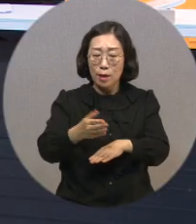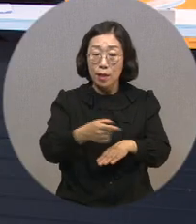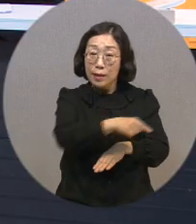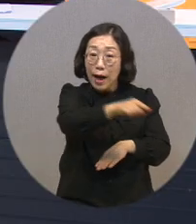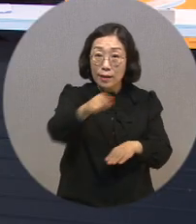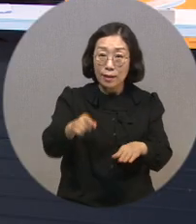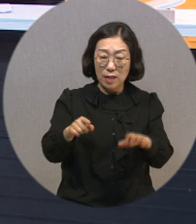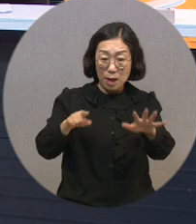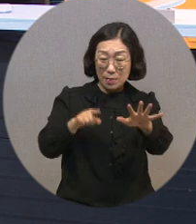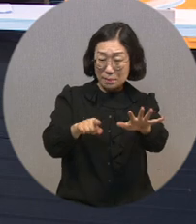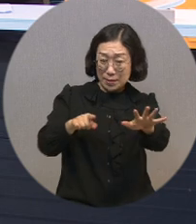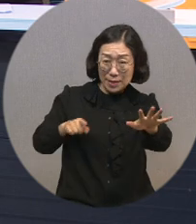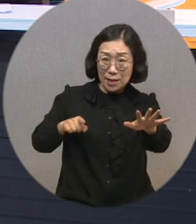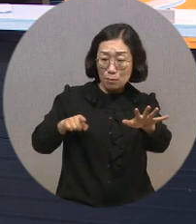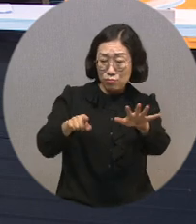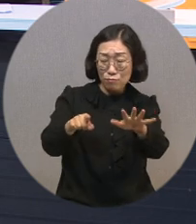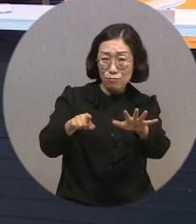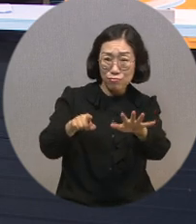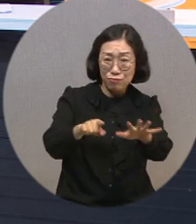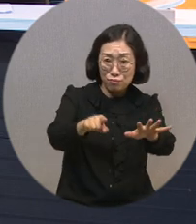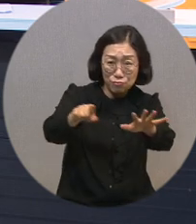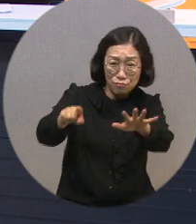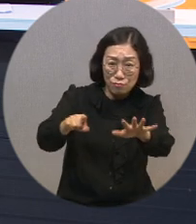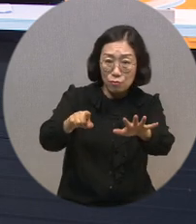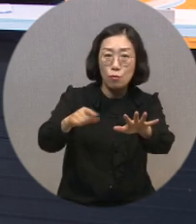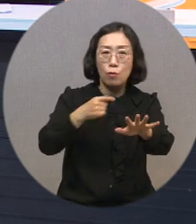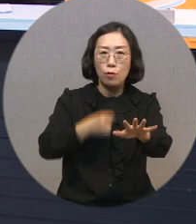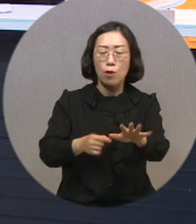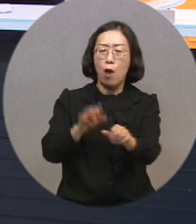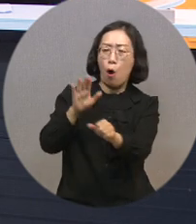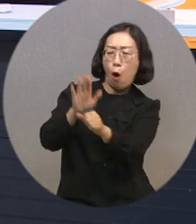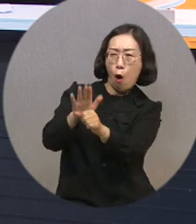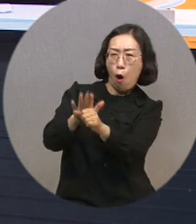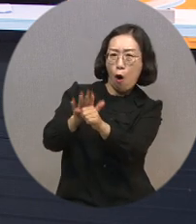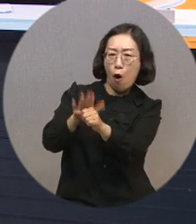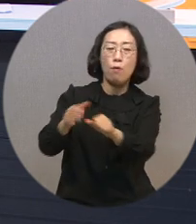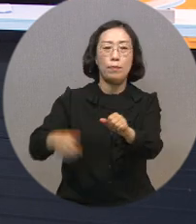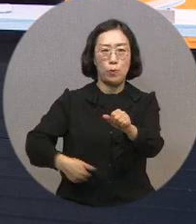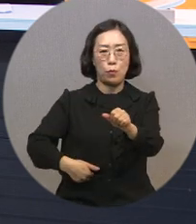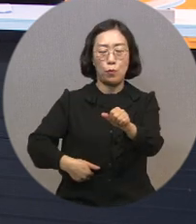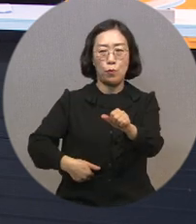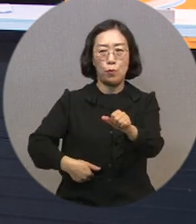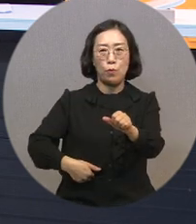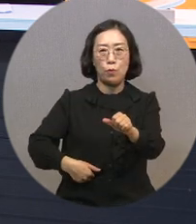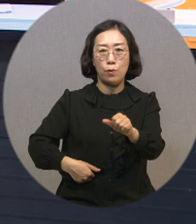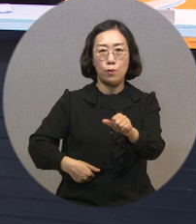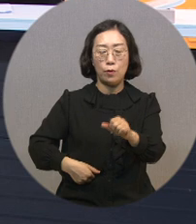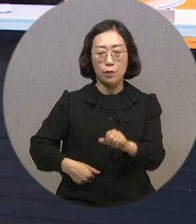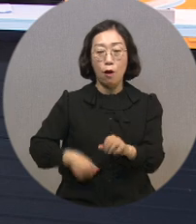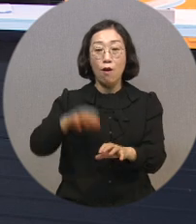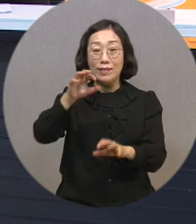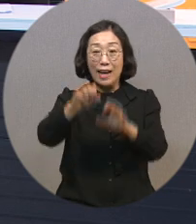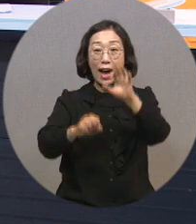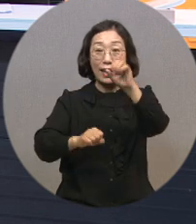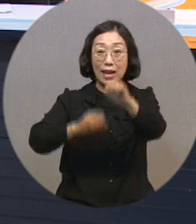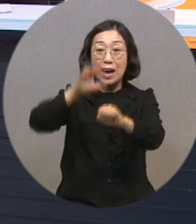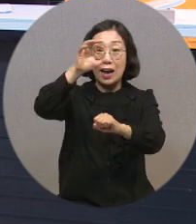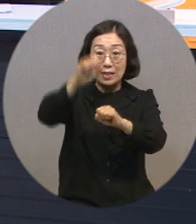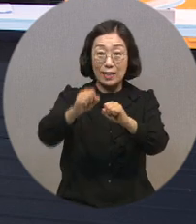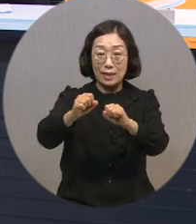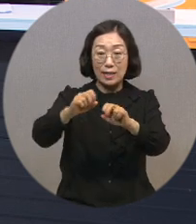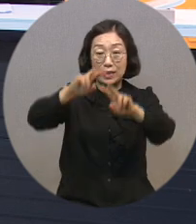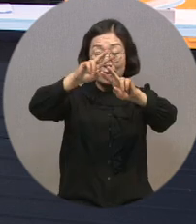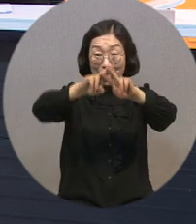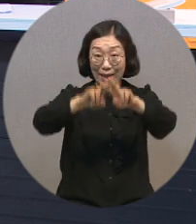공존하려면은 그게 여러 가지 지원 사업이 있어야 안 되겠어요? 맞습니다. 이걸 이제 아주 촘촘한 사다리 교육, 희망 사다리 교육을 놓아가지고